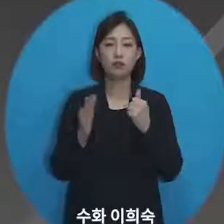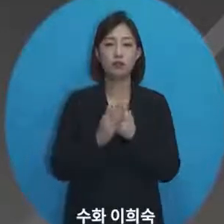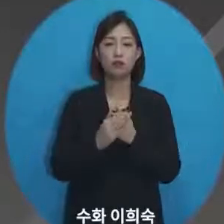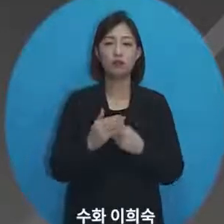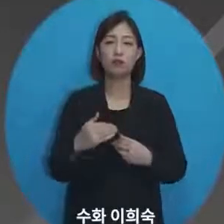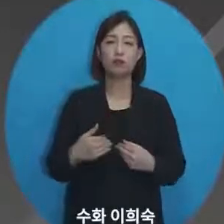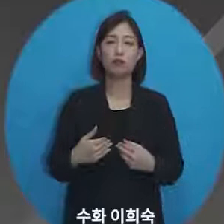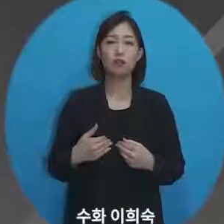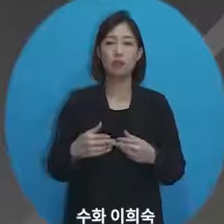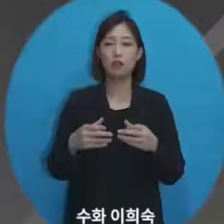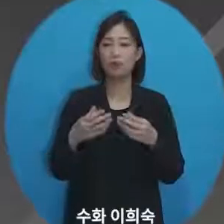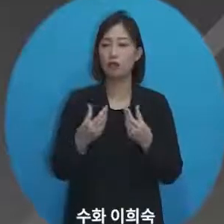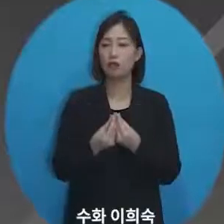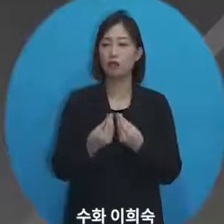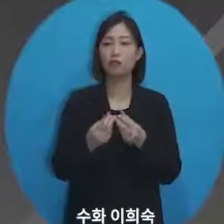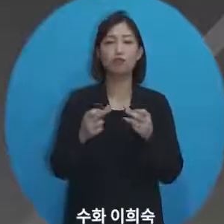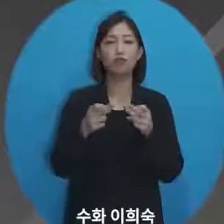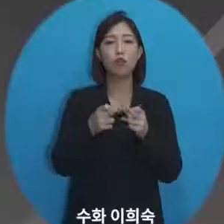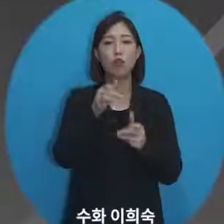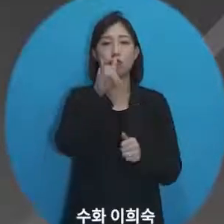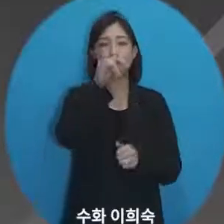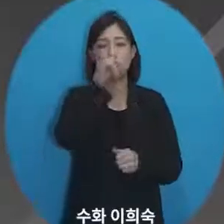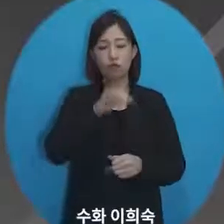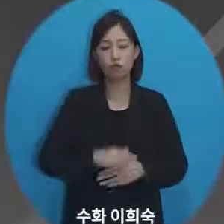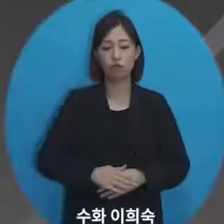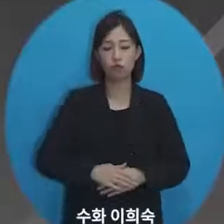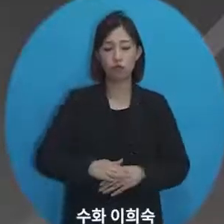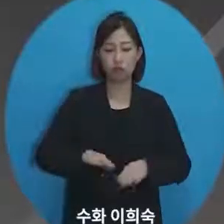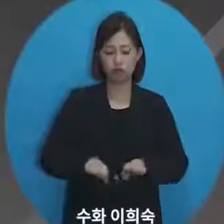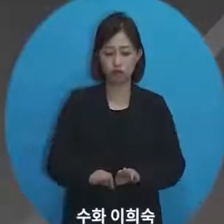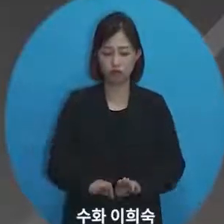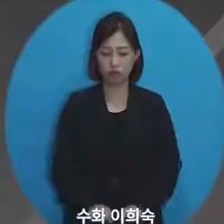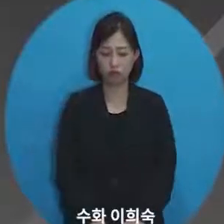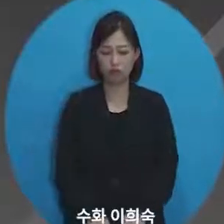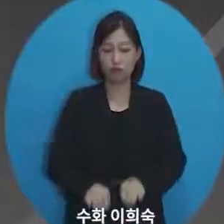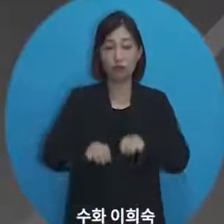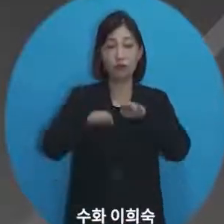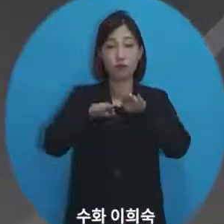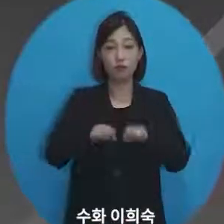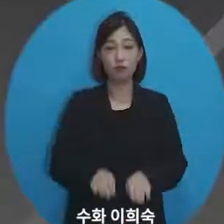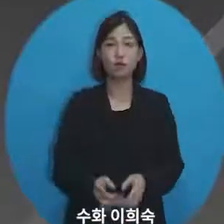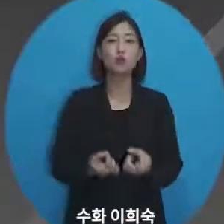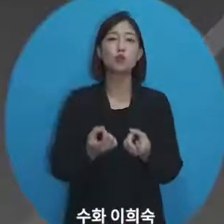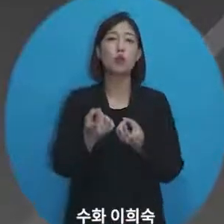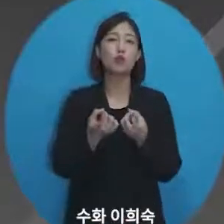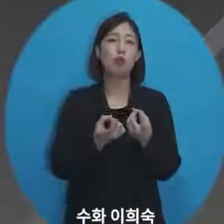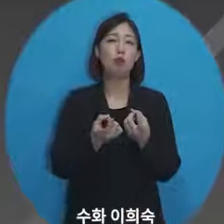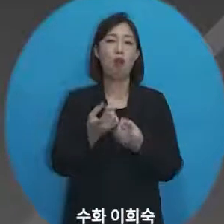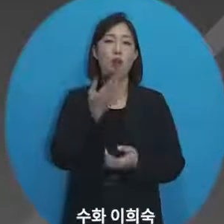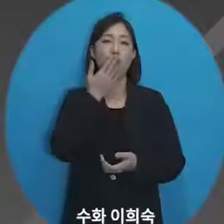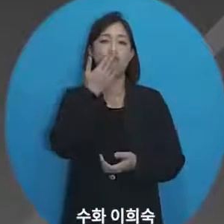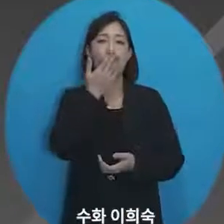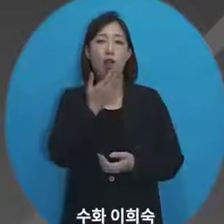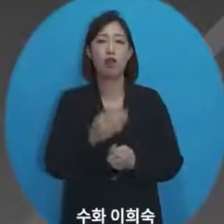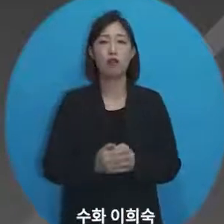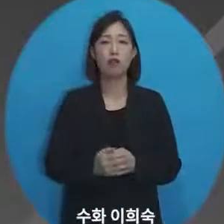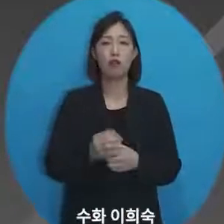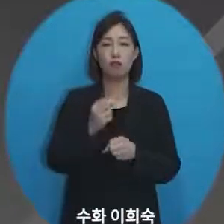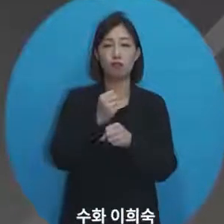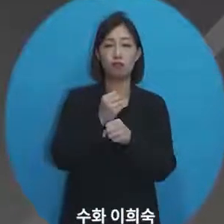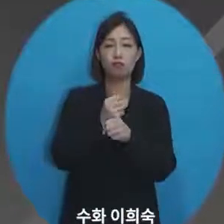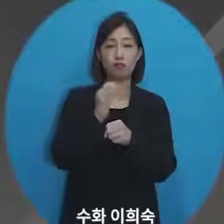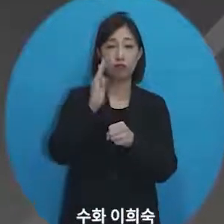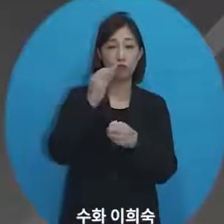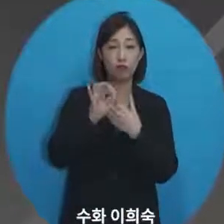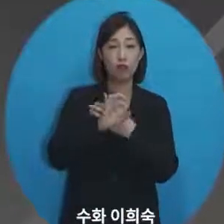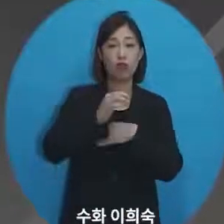위해서는 본인 자신의 신체적 능력을 키우거나, 그래서 뭐 예를 들면 휠체어가 높낮이가